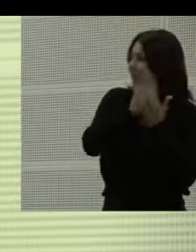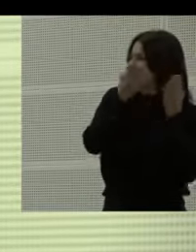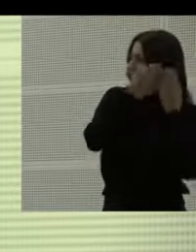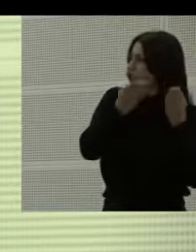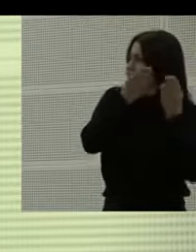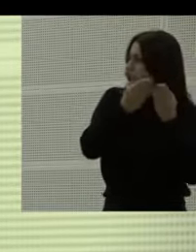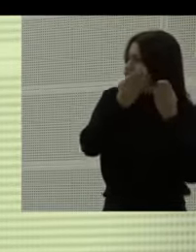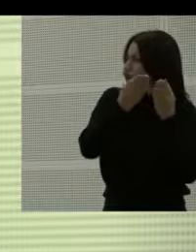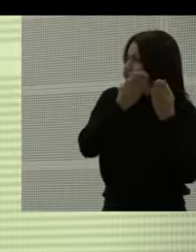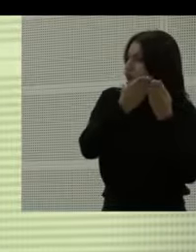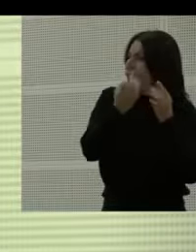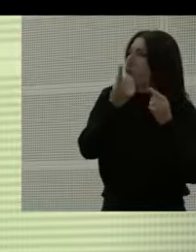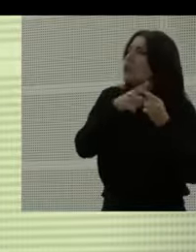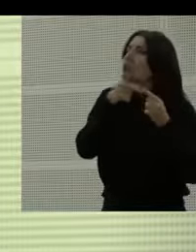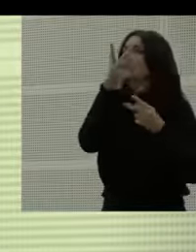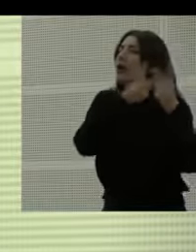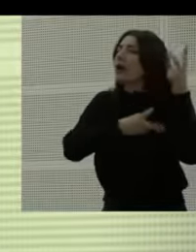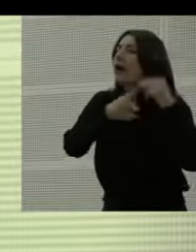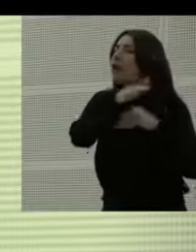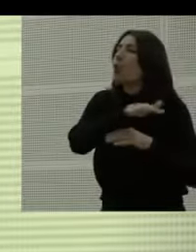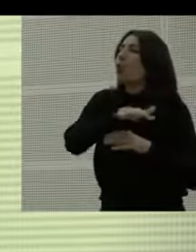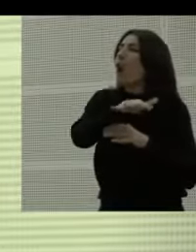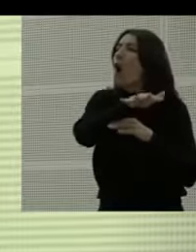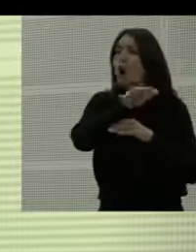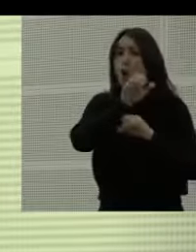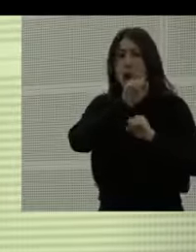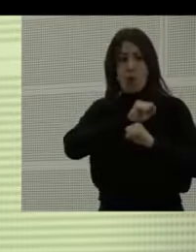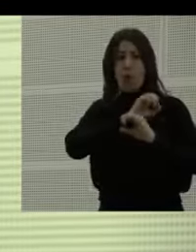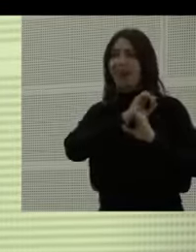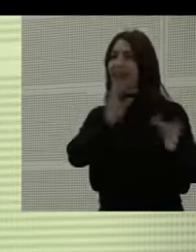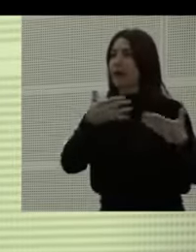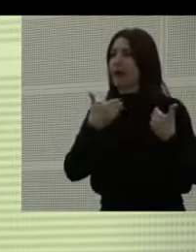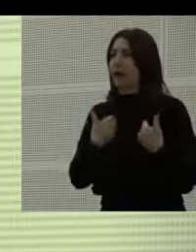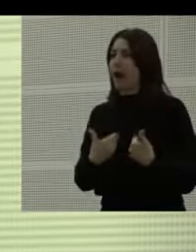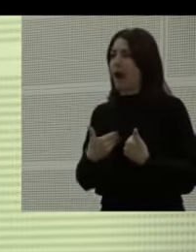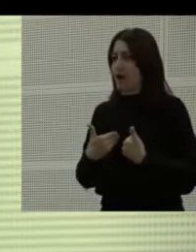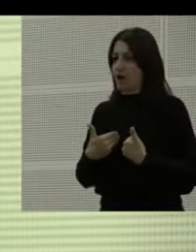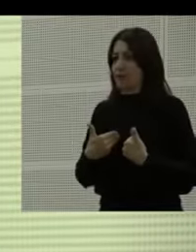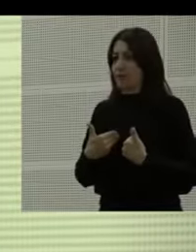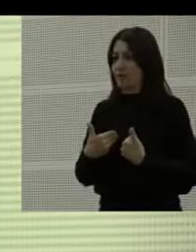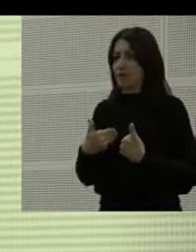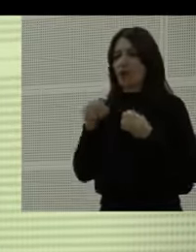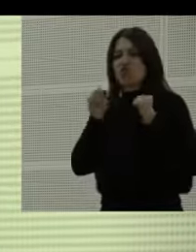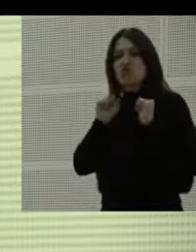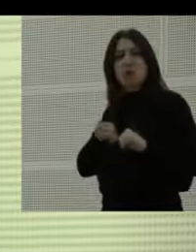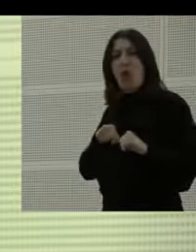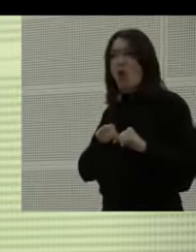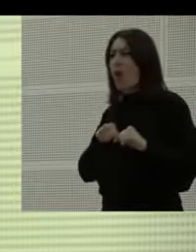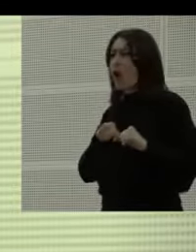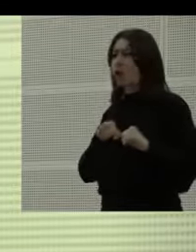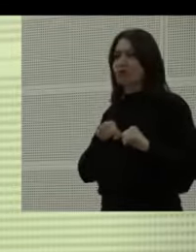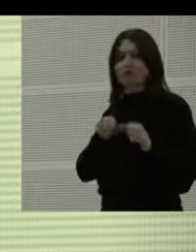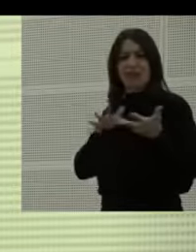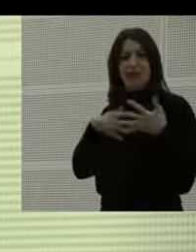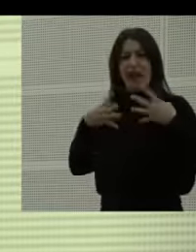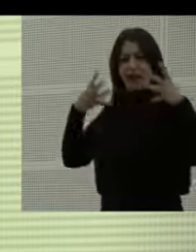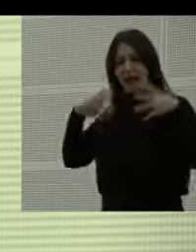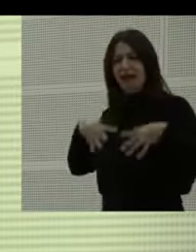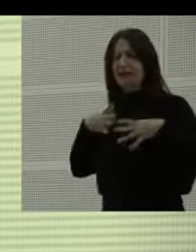soprattutto perché cercavo un luogo in cui potessi essere più libera, potessi dare una realizzazione alla mia